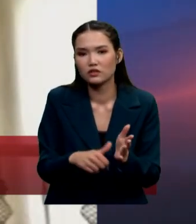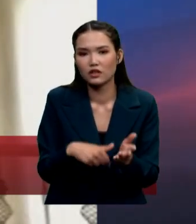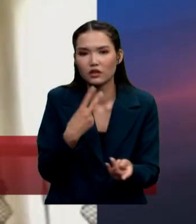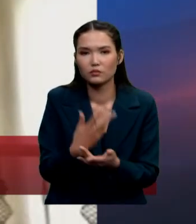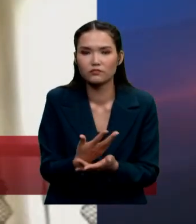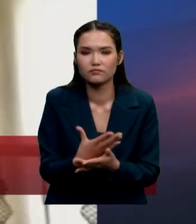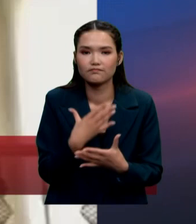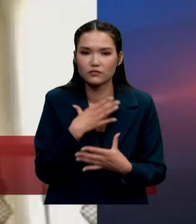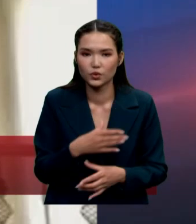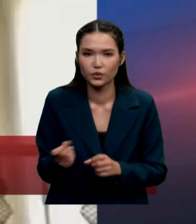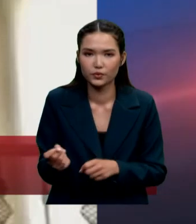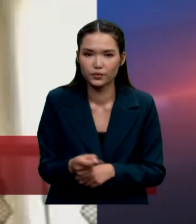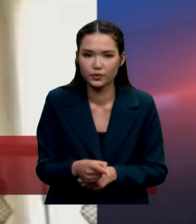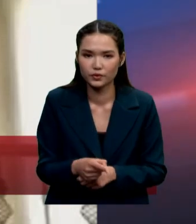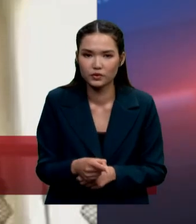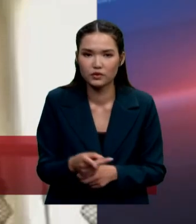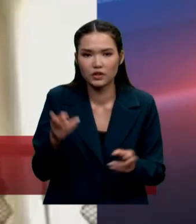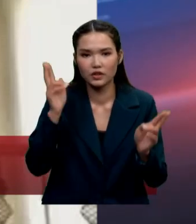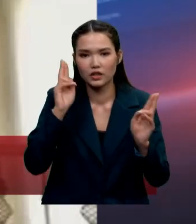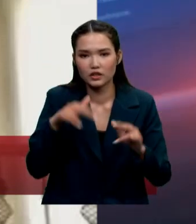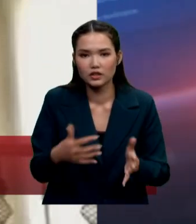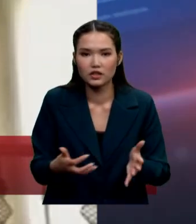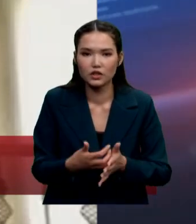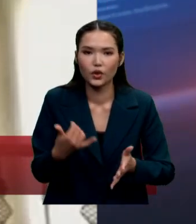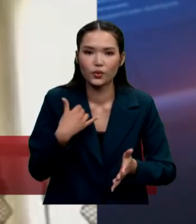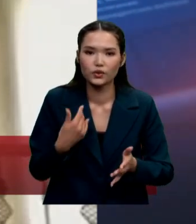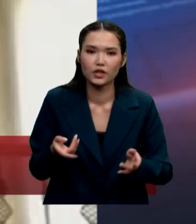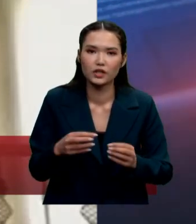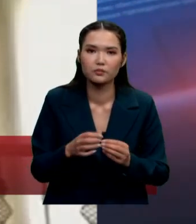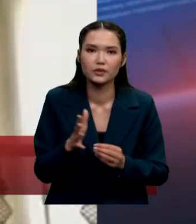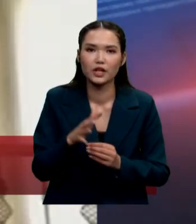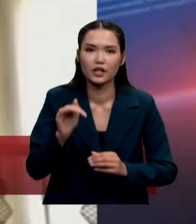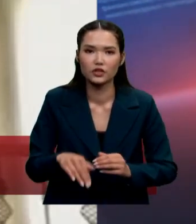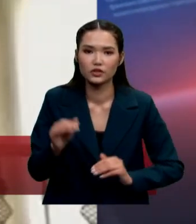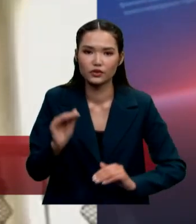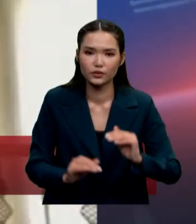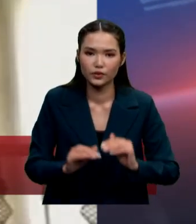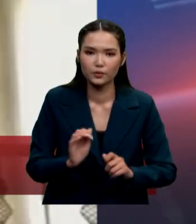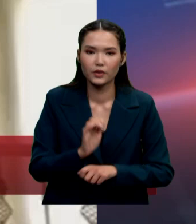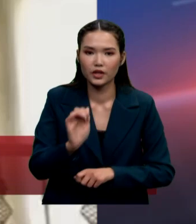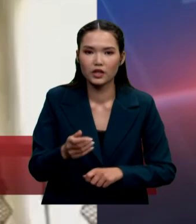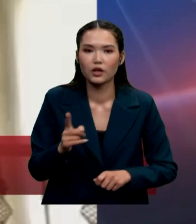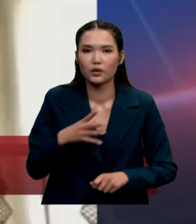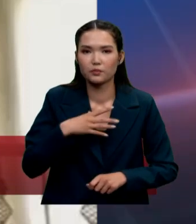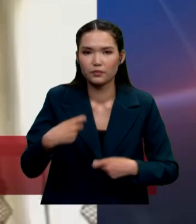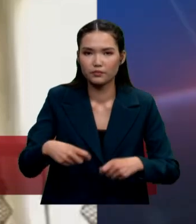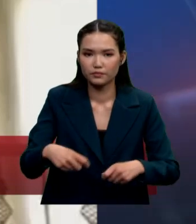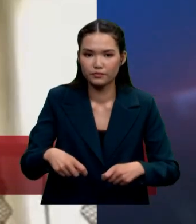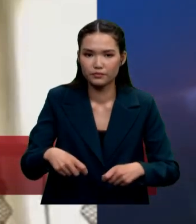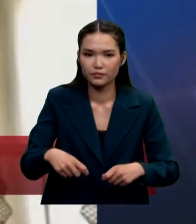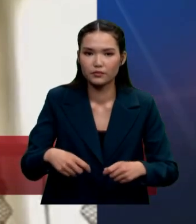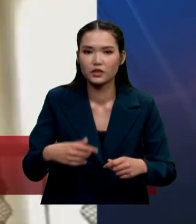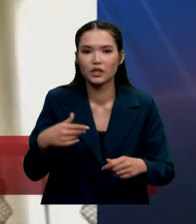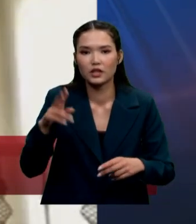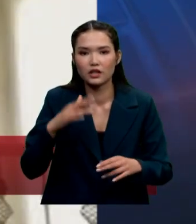думаю, там примерно, ну, у нас 10-15 тысяч тонн лука осталось, который можно продать.